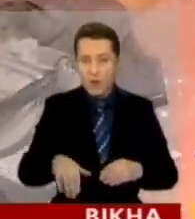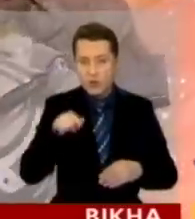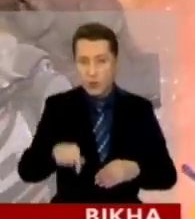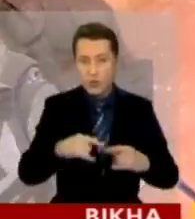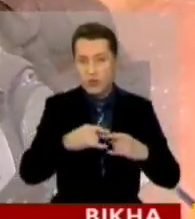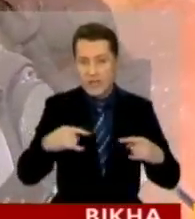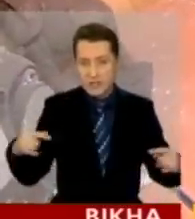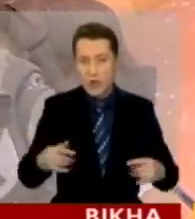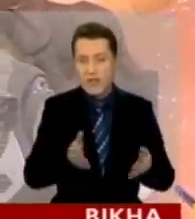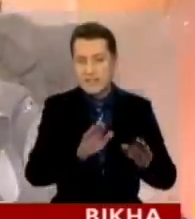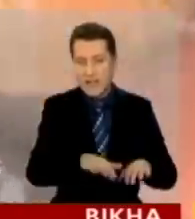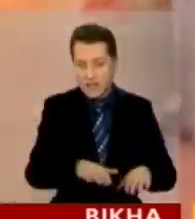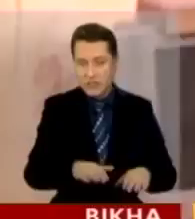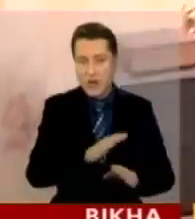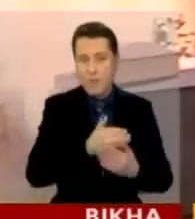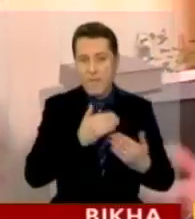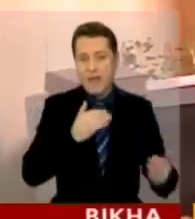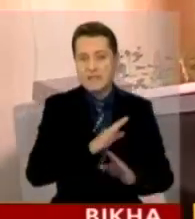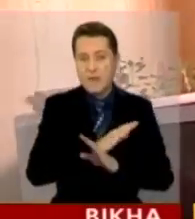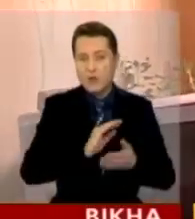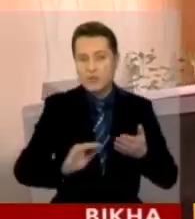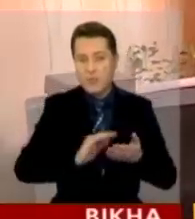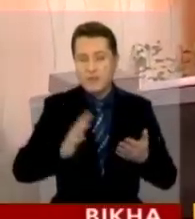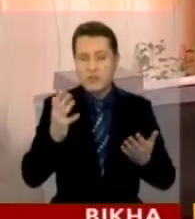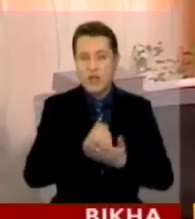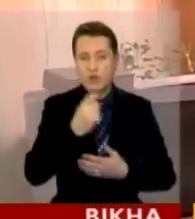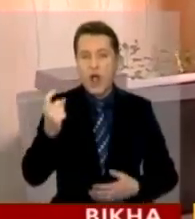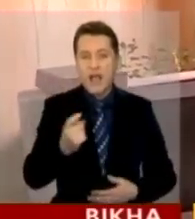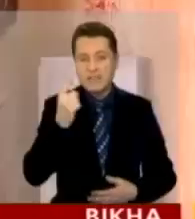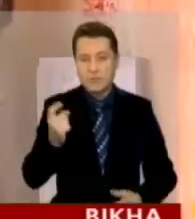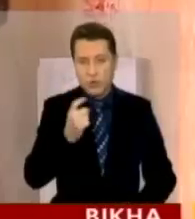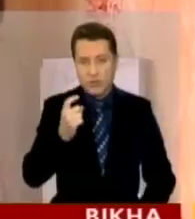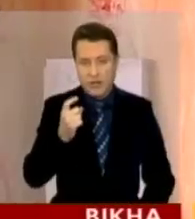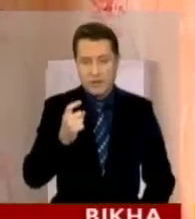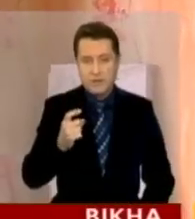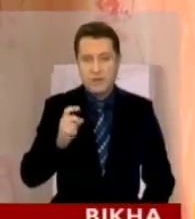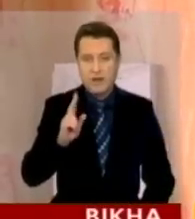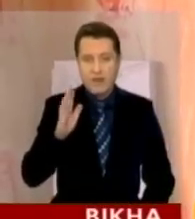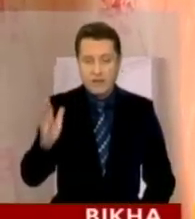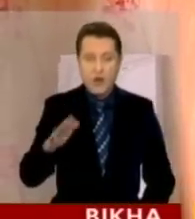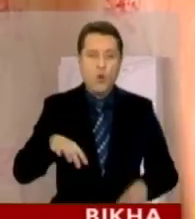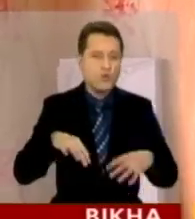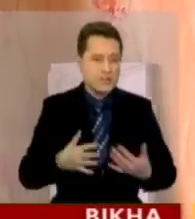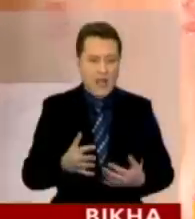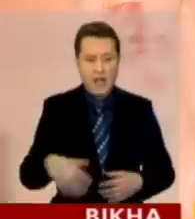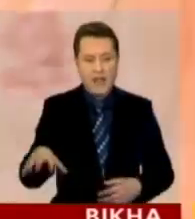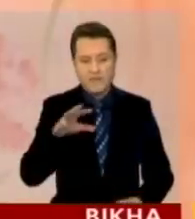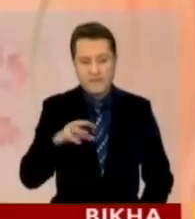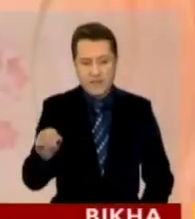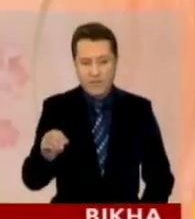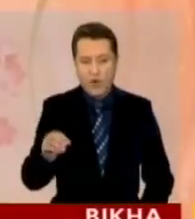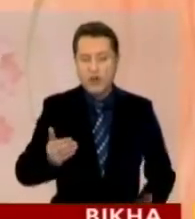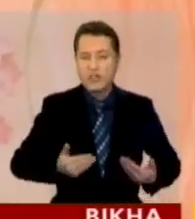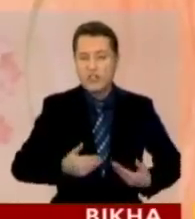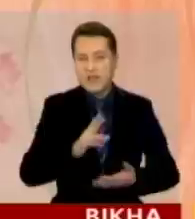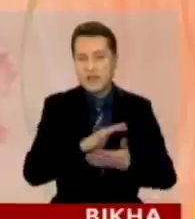кімнаті, чоловік залишив передсмертну записку. Її знайшов господар квартири. Ну, встав від всього. Жити